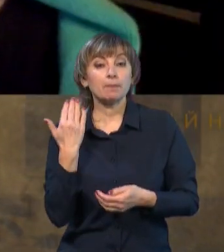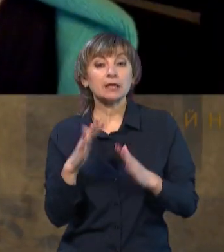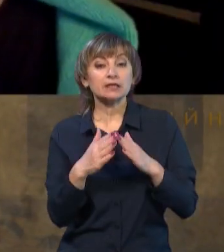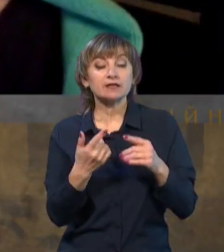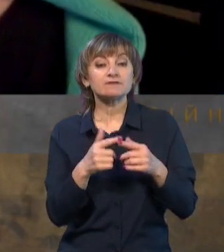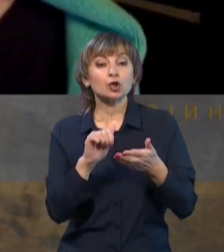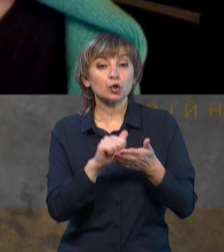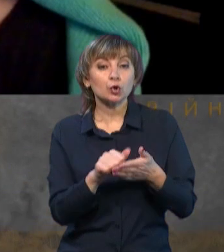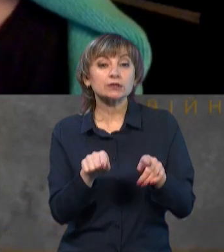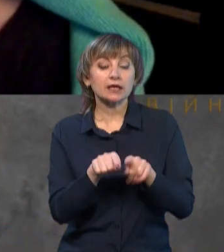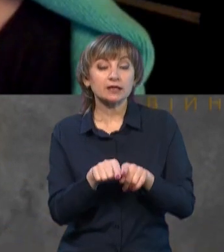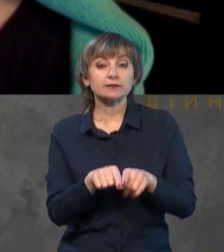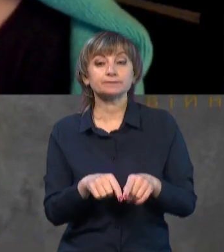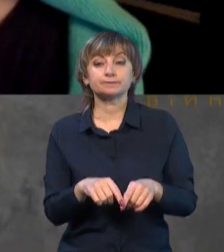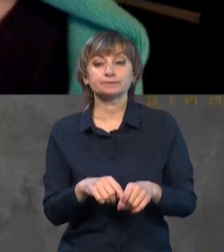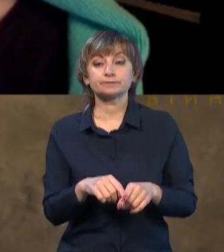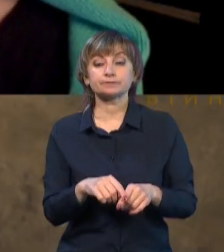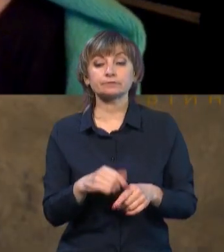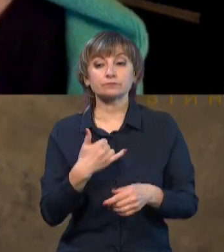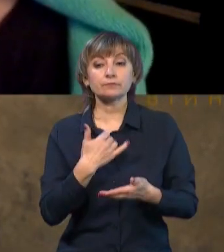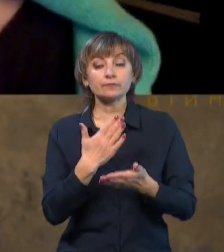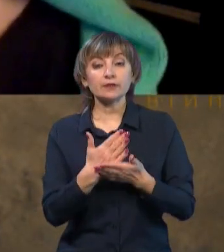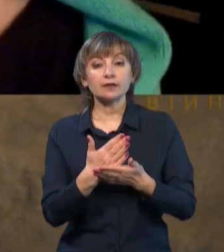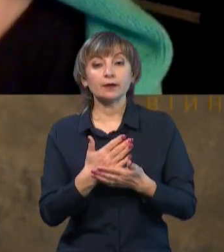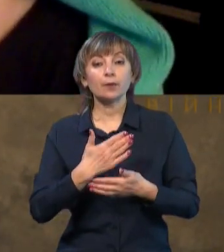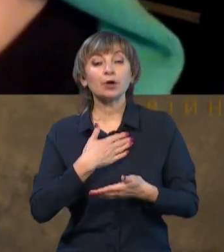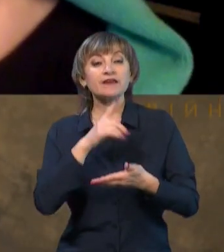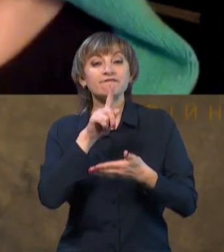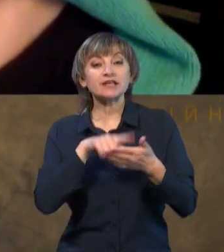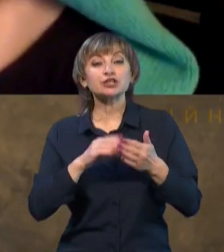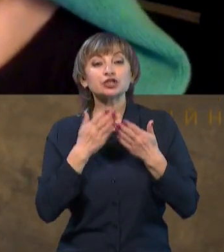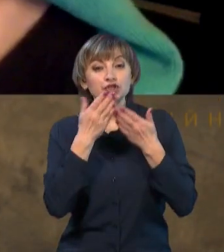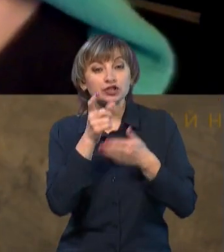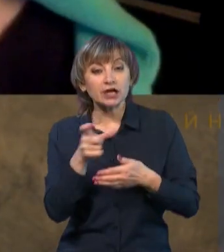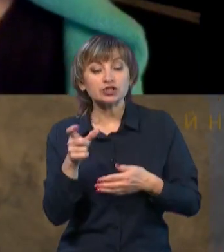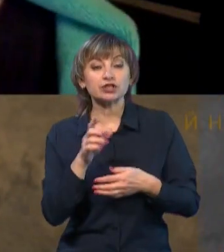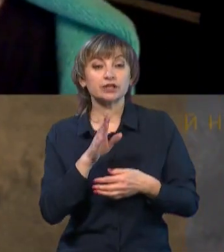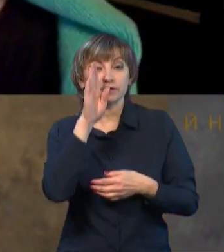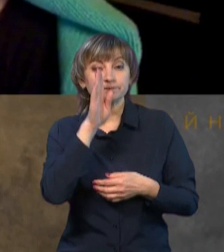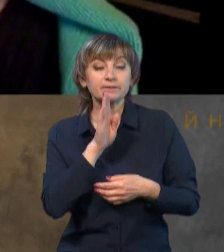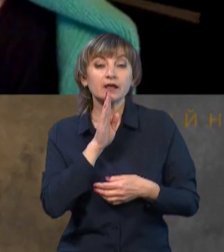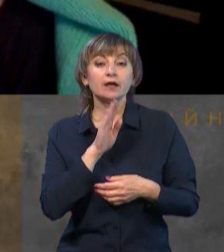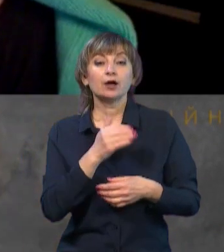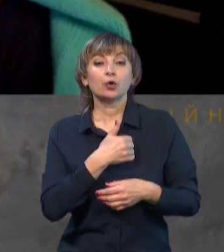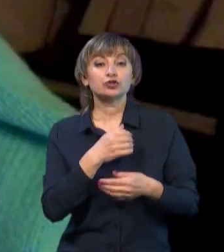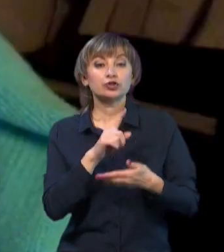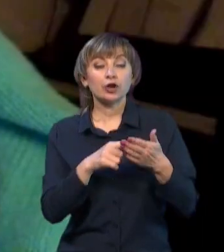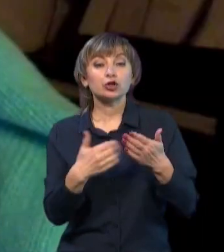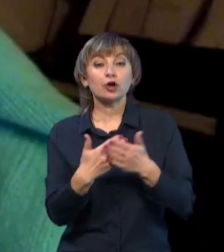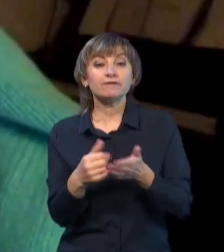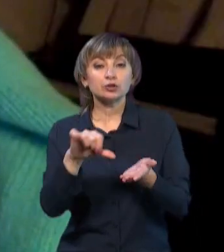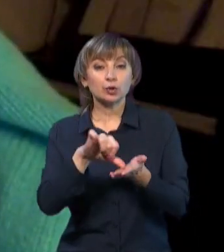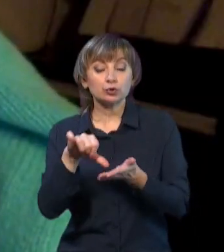цьому видавництві також бестселери. В мене є мої вірні читачки і читачі, і хочеться вірити, що нові також